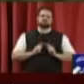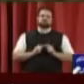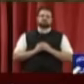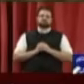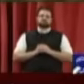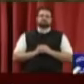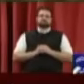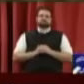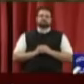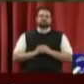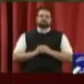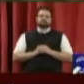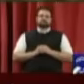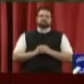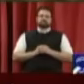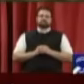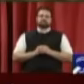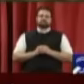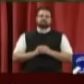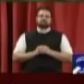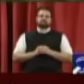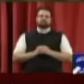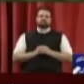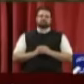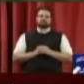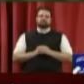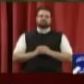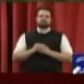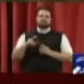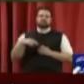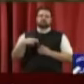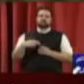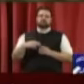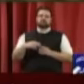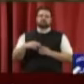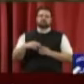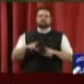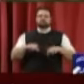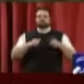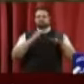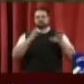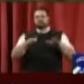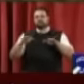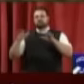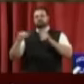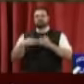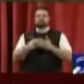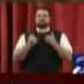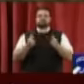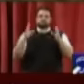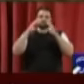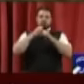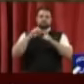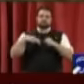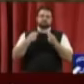atunci nu mai există vibrații? Sau de ce? Nu, e o chestie lent, așa. Și de ce noaptea e cel mai bun sfetnic? Pentru că creierul